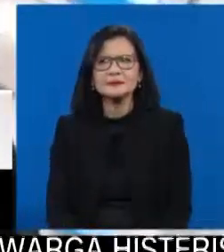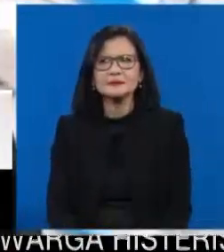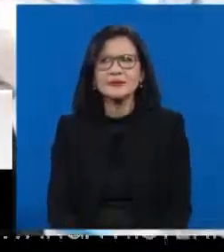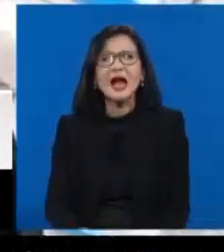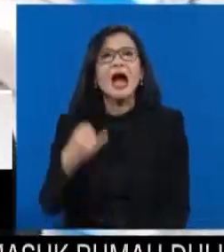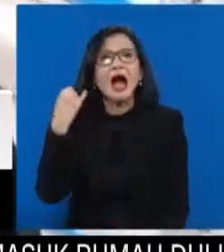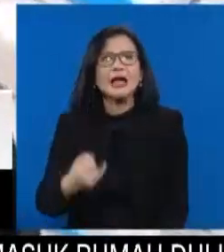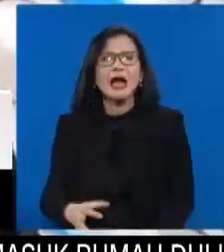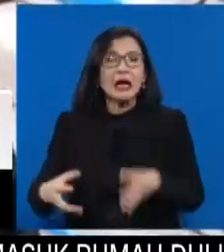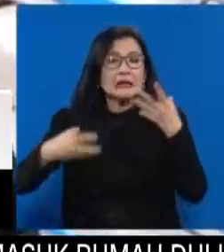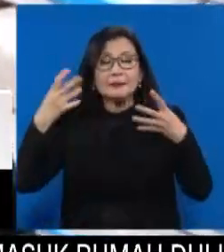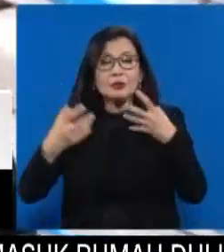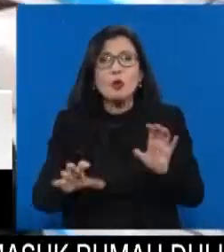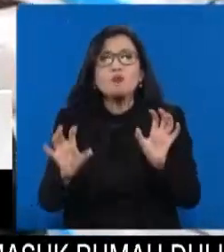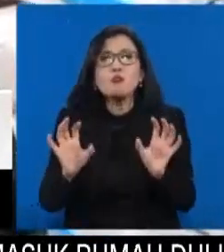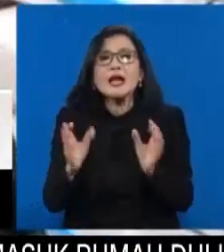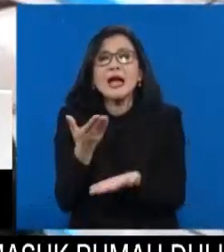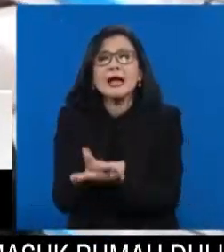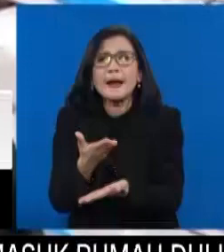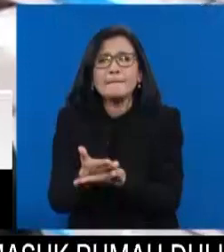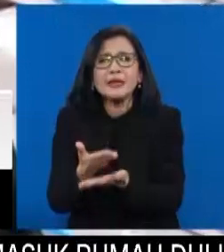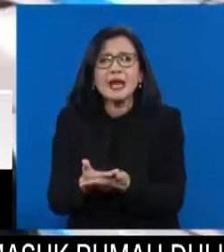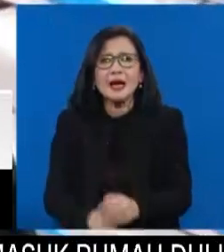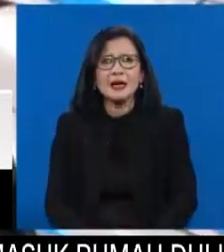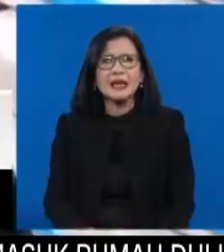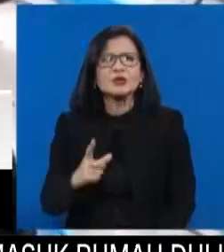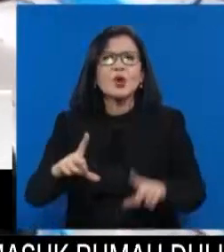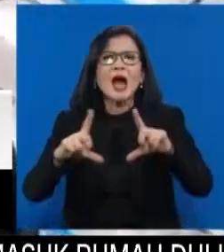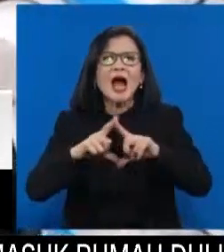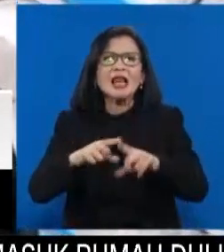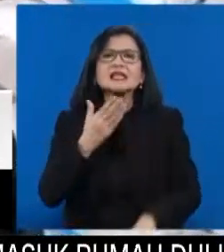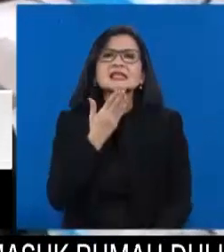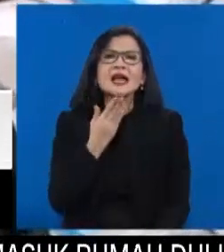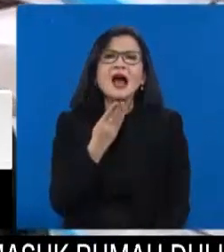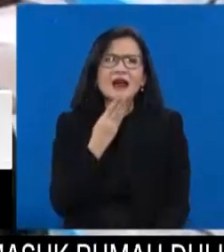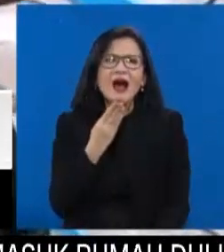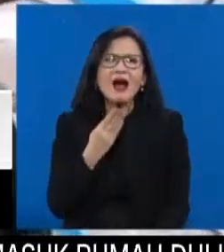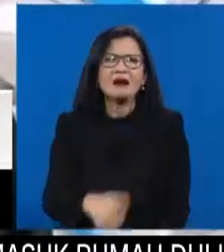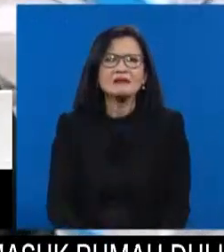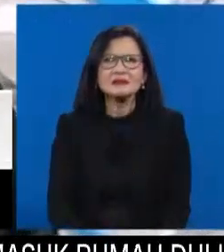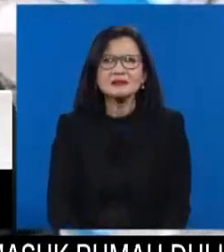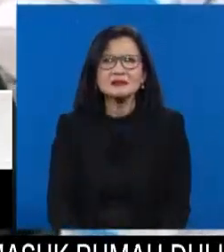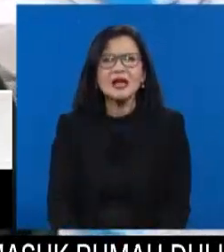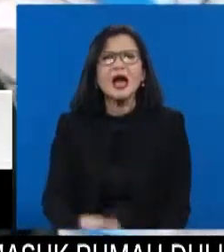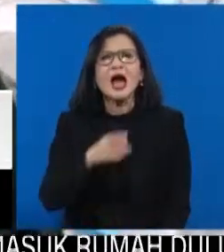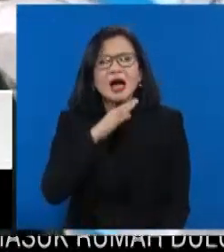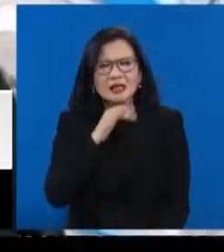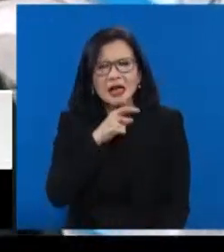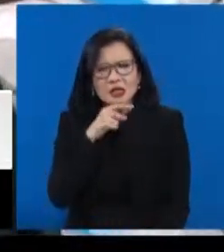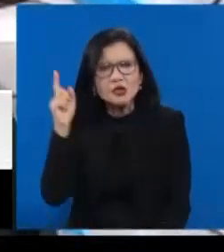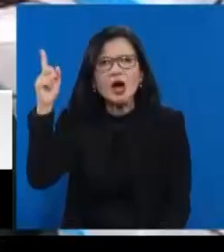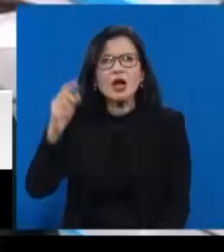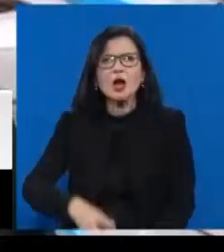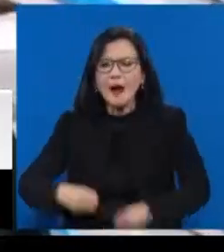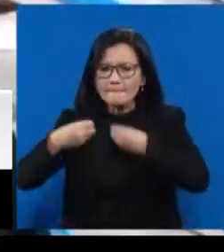kewalahan, apalagi kalau sudah didukung dengan peralatan yang sudah bisa apung gitu loh. Insya Allah lah siap